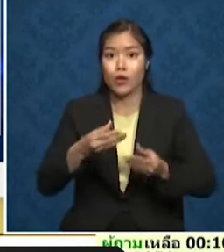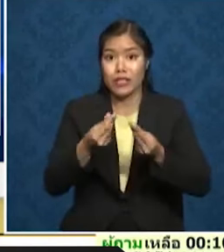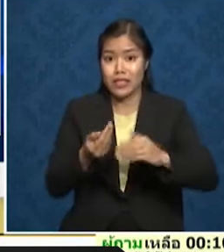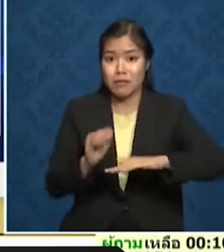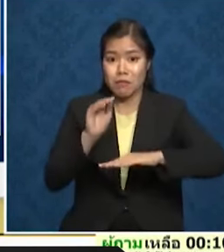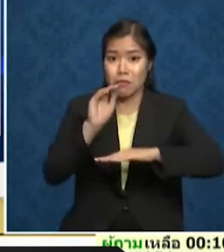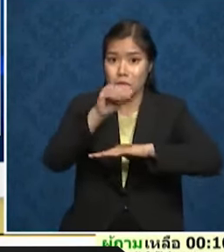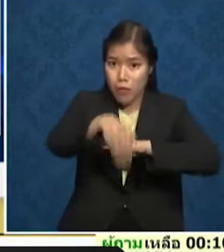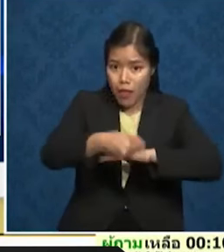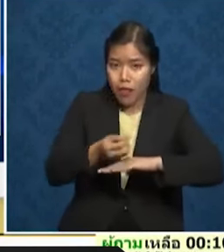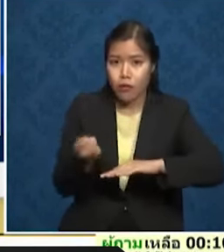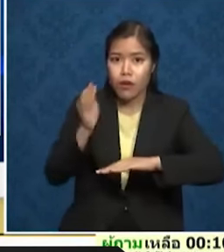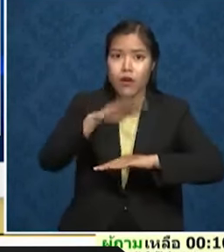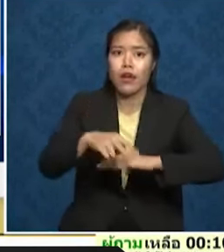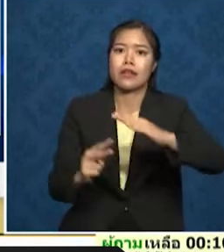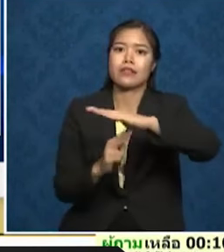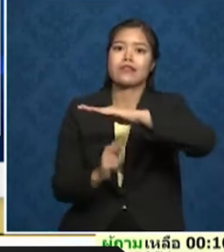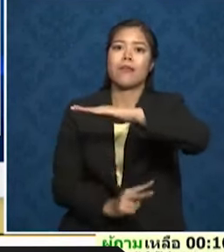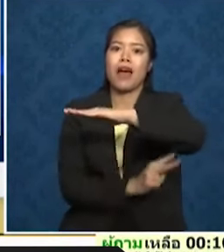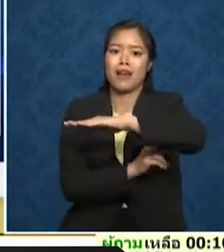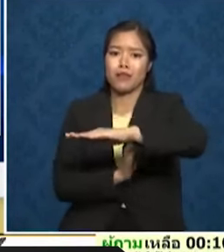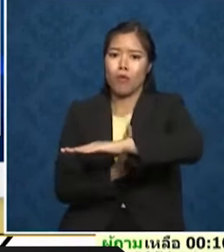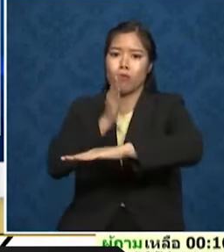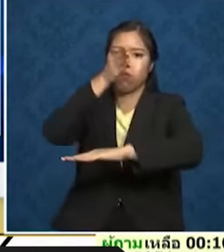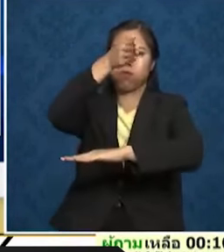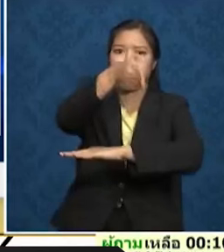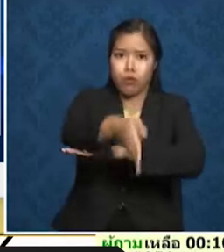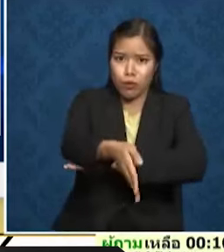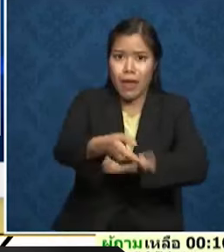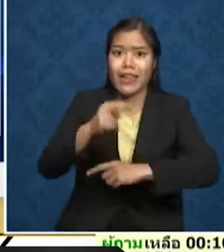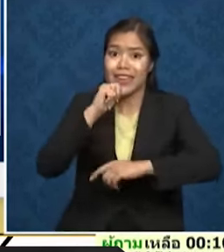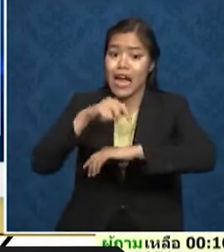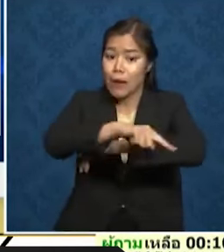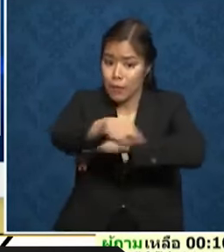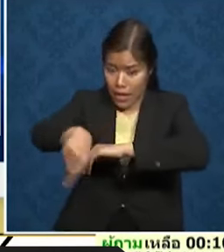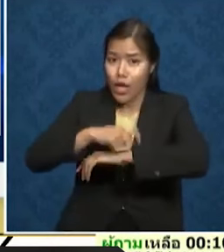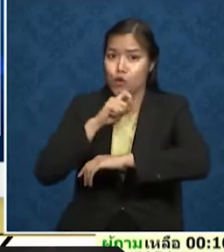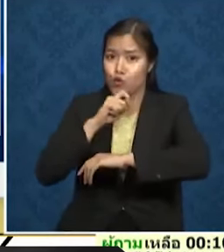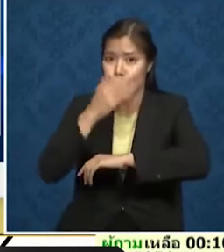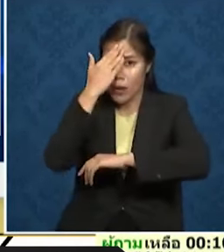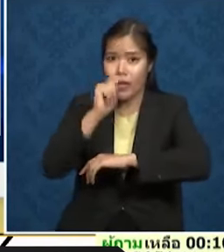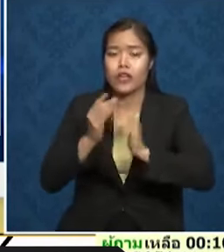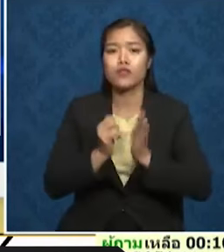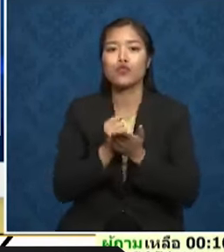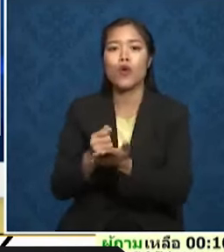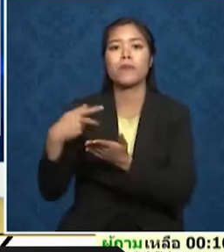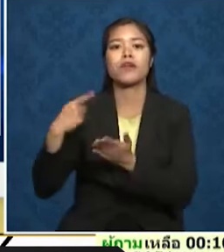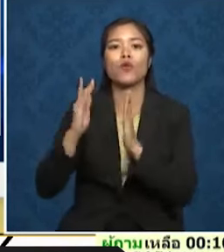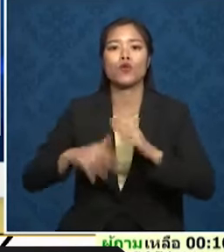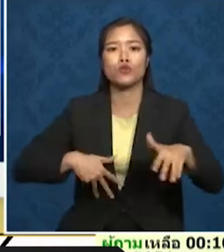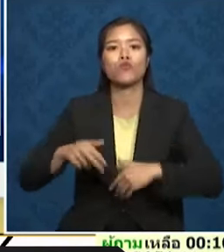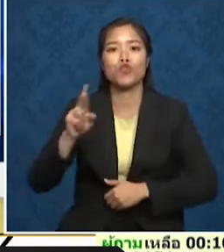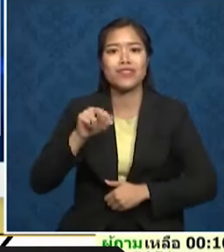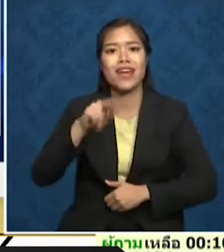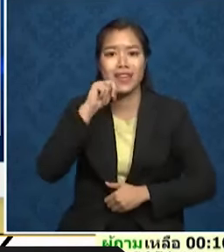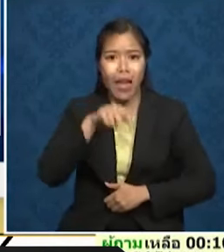างสะพานซึ่งต้องข้ามบ่อน้ำลึกแล้วก็คงบ่อน้ำนั้นไว้เพื่อให้พี่น้องเกษตรกรได้ใช้บ่อน้ำลึกดังกล่าวนะคะ